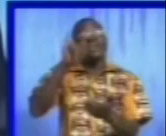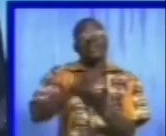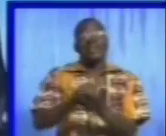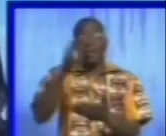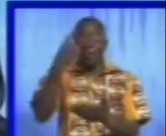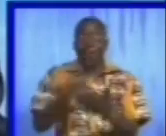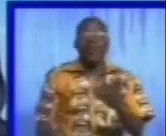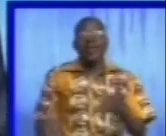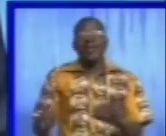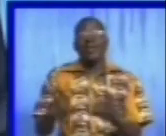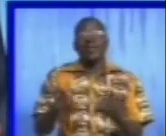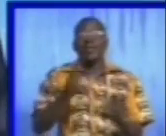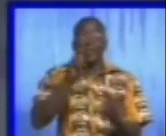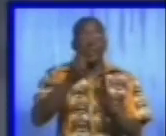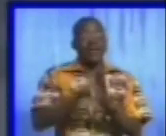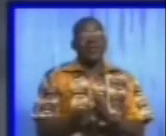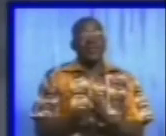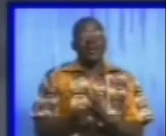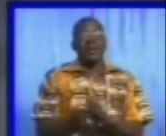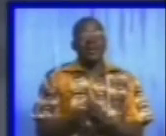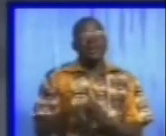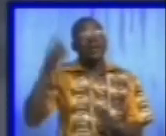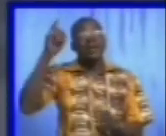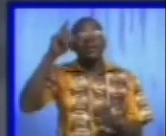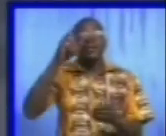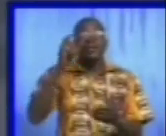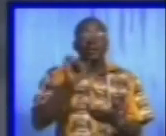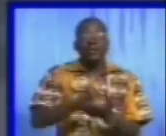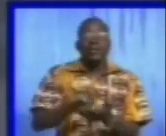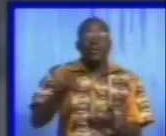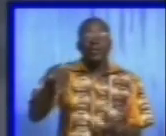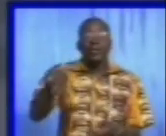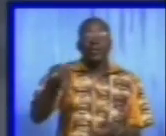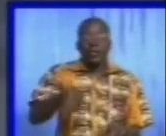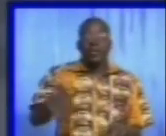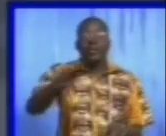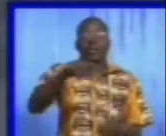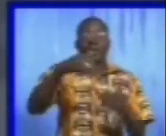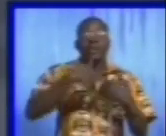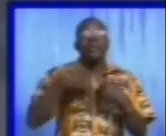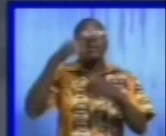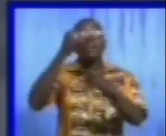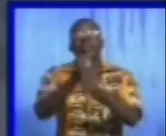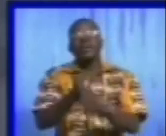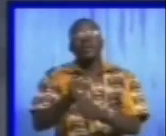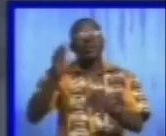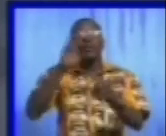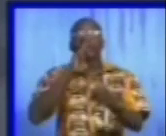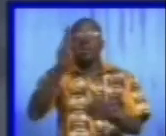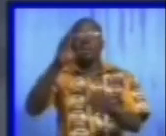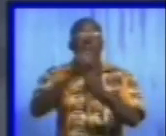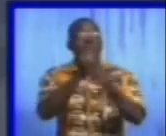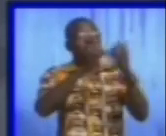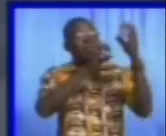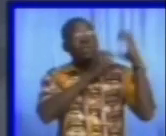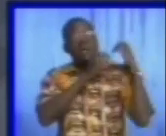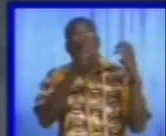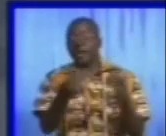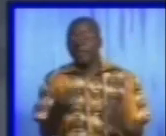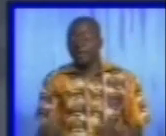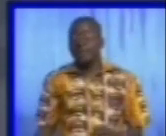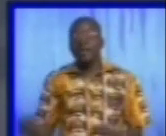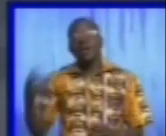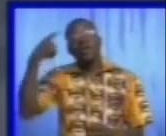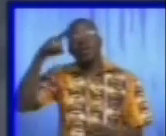exactement? Est-ce que les pathologies qui sont détectées sont prises en charge aussi de la même manière qu'on prend en charge, par